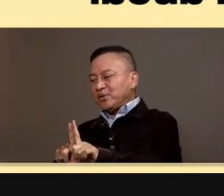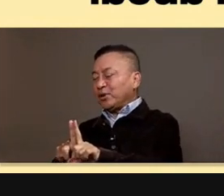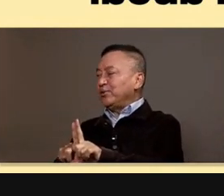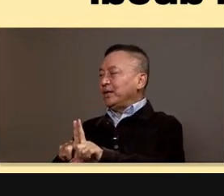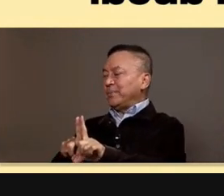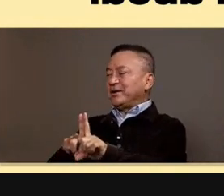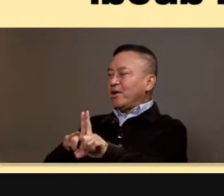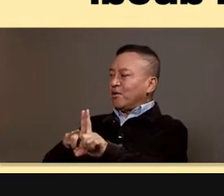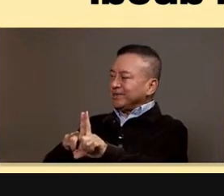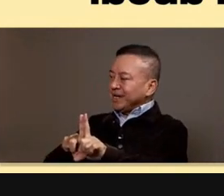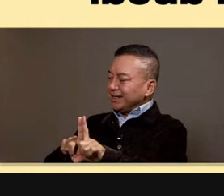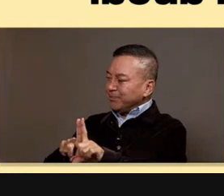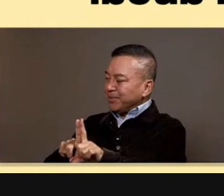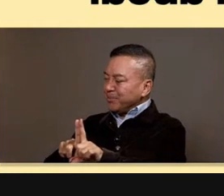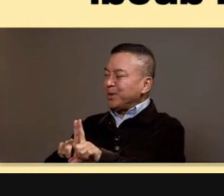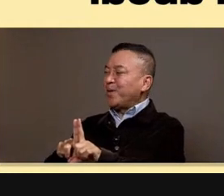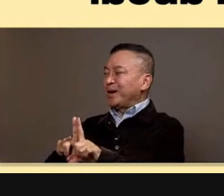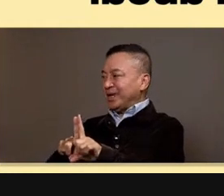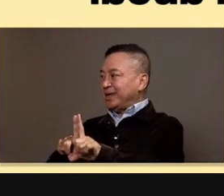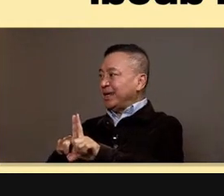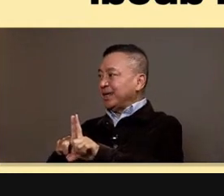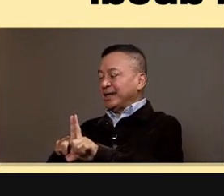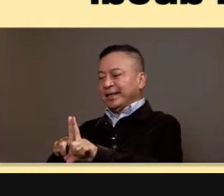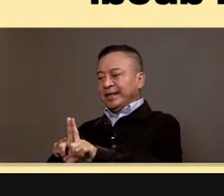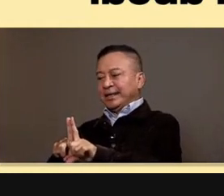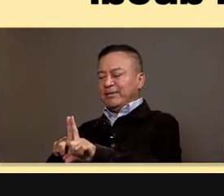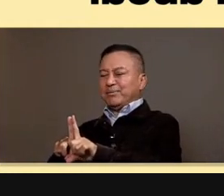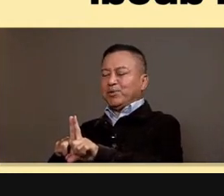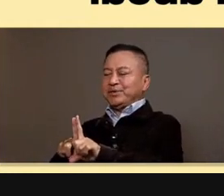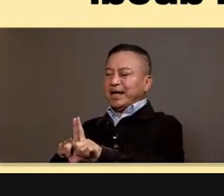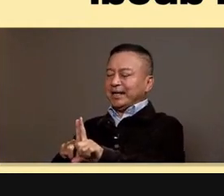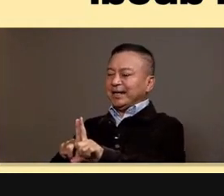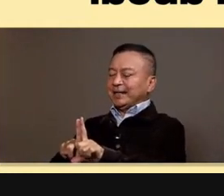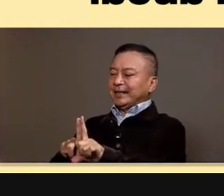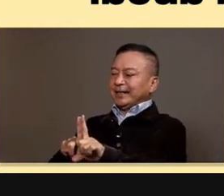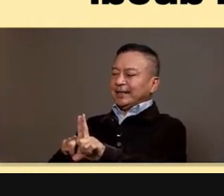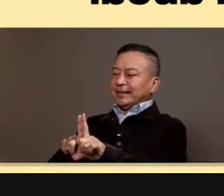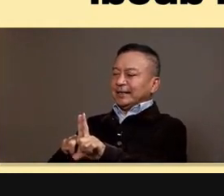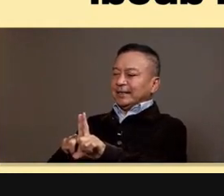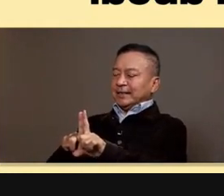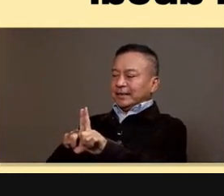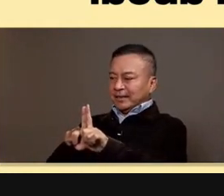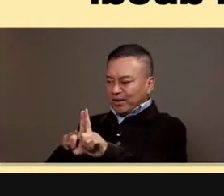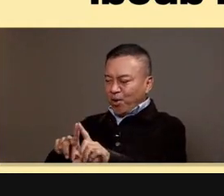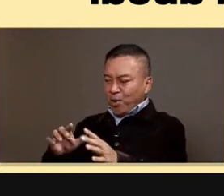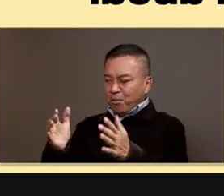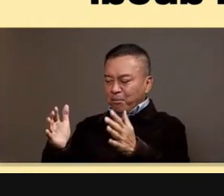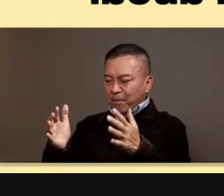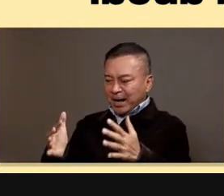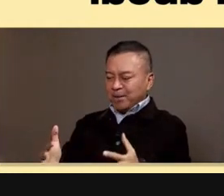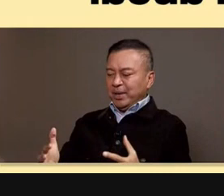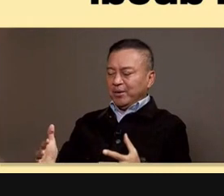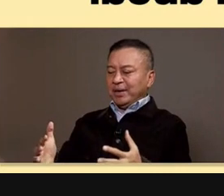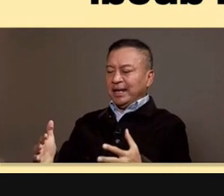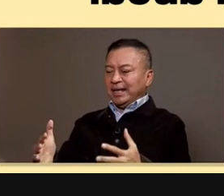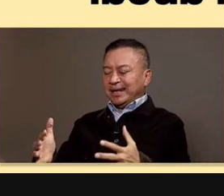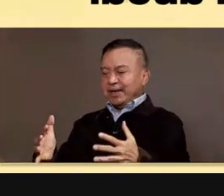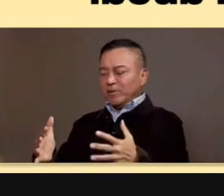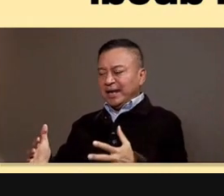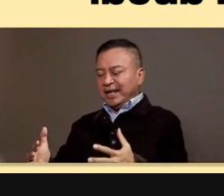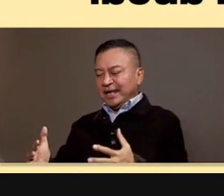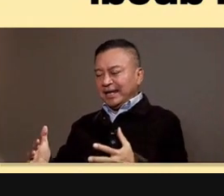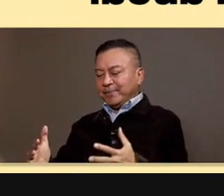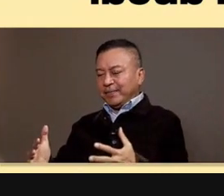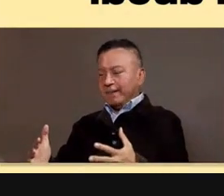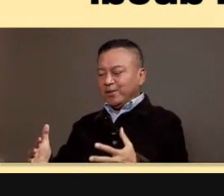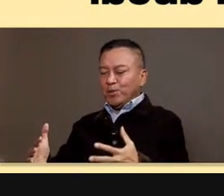ป็นรองนายกรัฐมนตรีเป็นรองจากมินอองไหลก็แล้วกันกำลังพูดจากเรื่องของเมืองเมียวดีใน